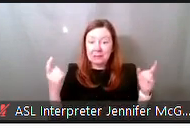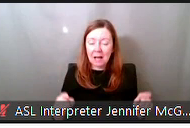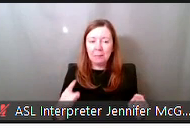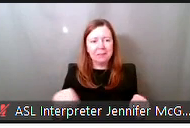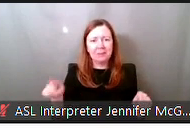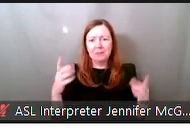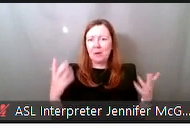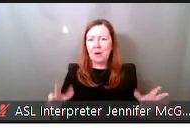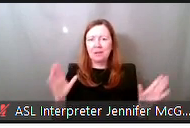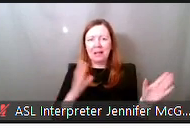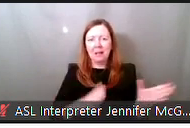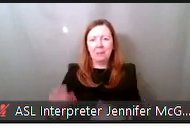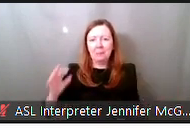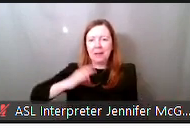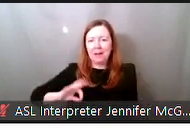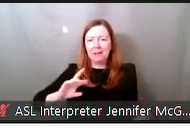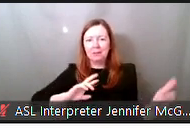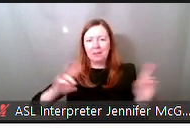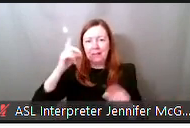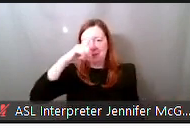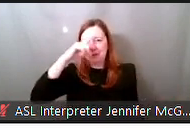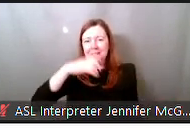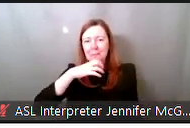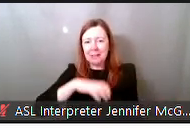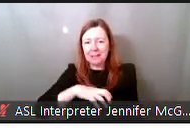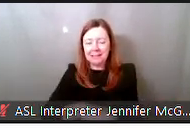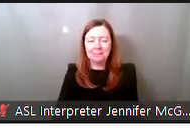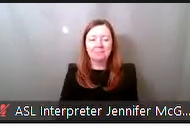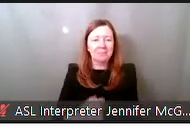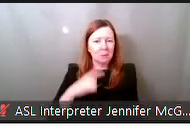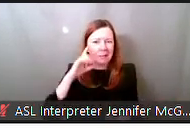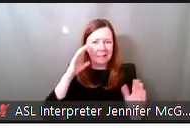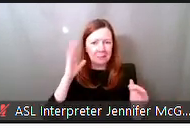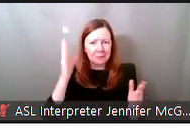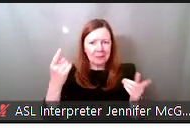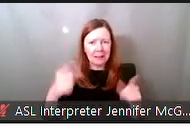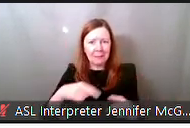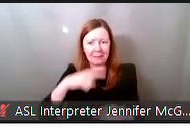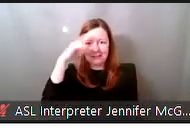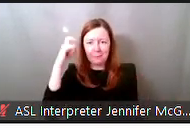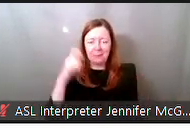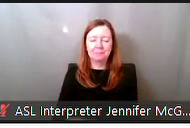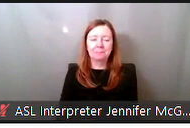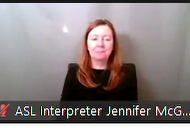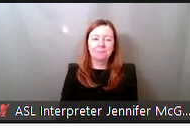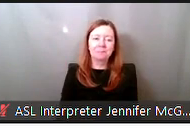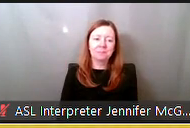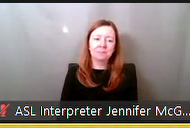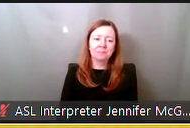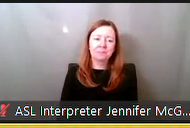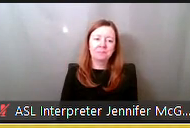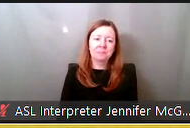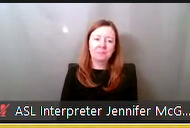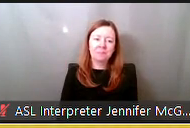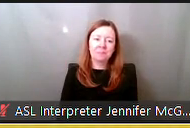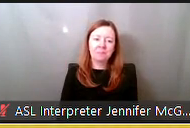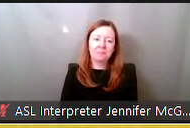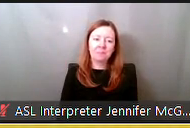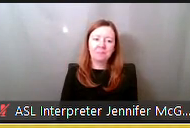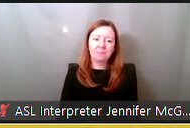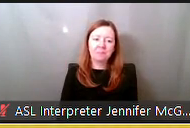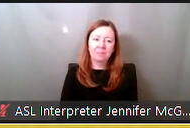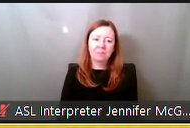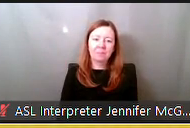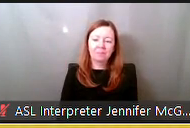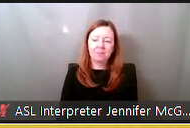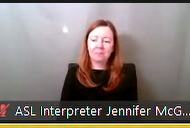以早先呢。我们跟大家说过其他一些资源，所以说现在说到这些是帮助支付水电费的资源，希望这个